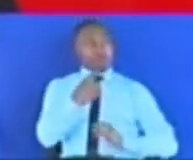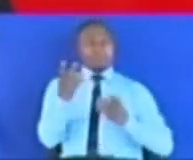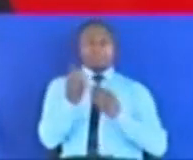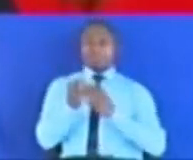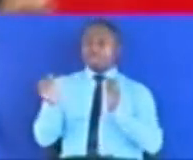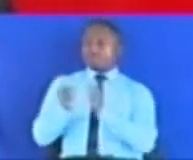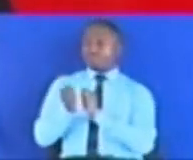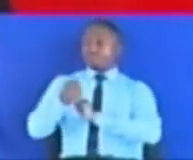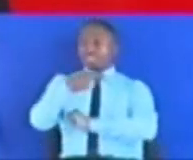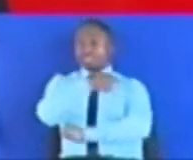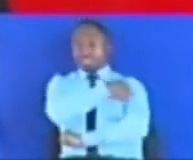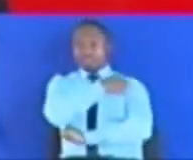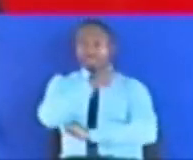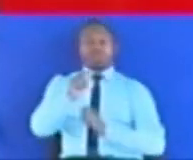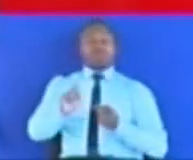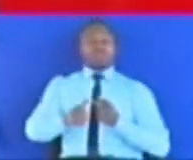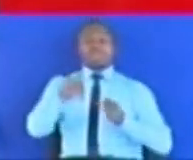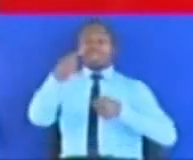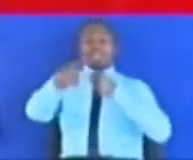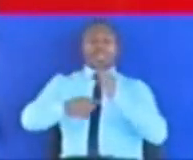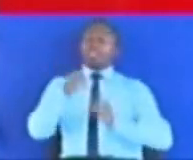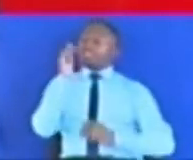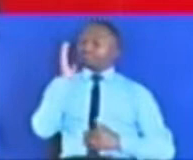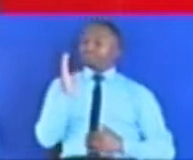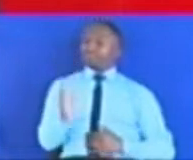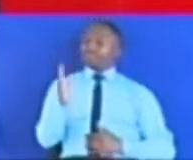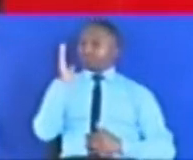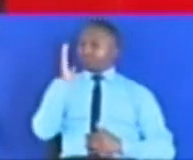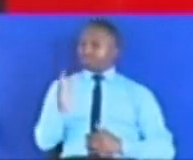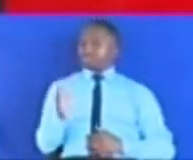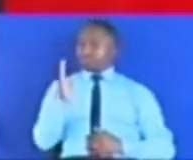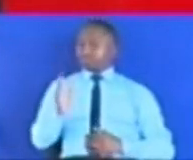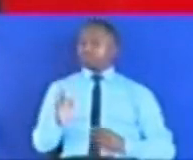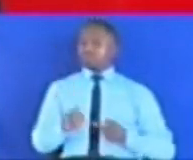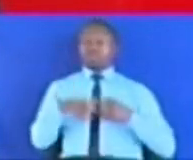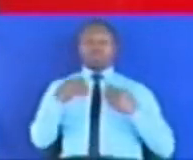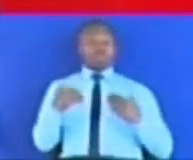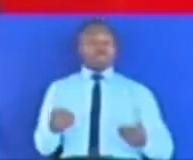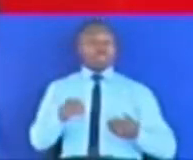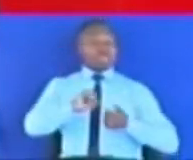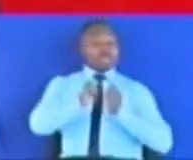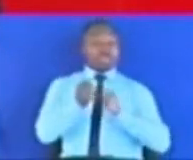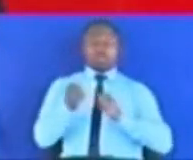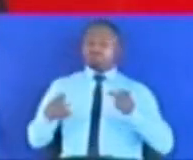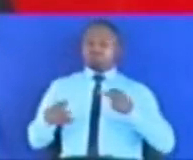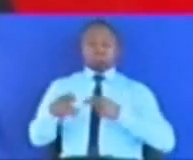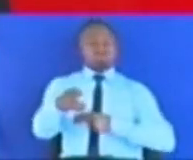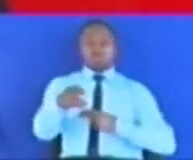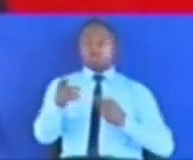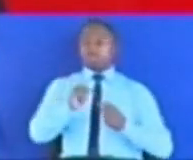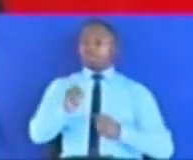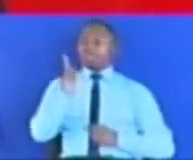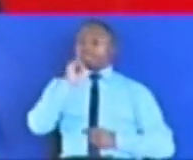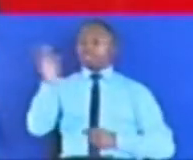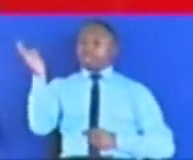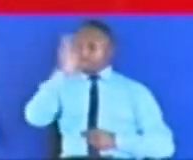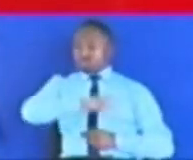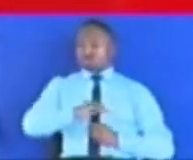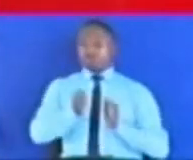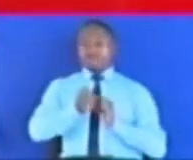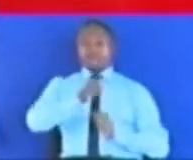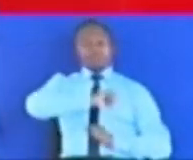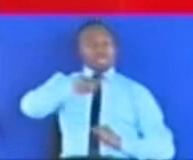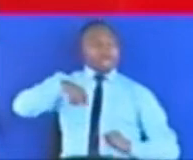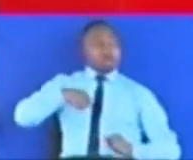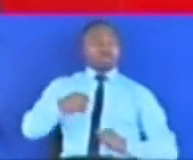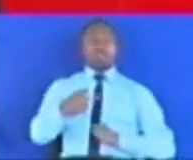tiba havipo, yataendelea mara kwa mara. Tunajikuta hatutaweza kutatua tatizo kama kila siku mambo yetu tutakapokuwa